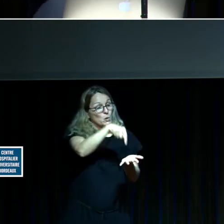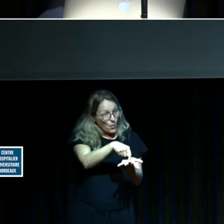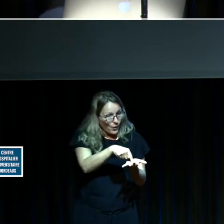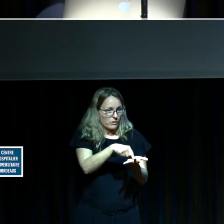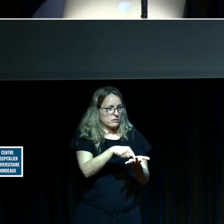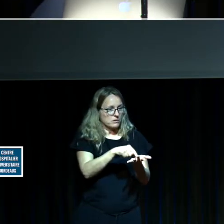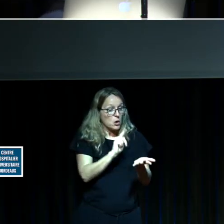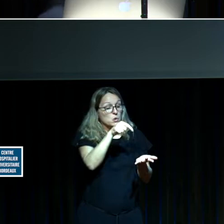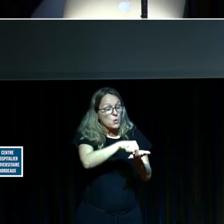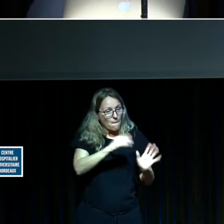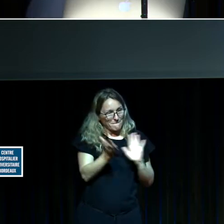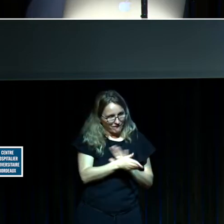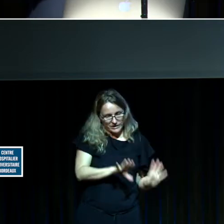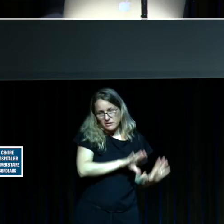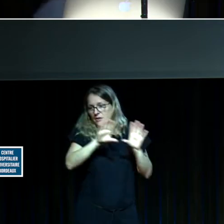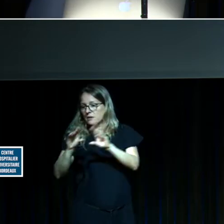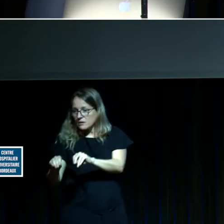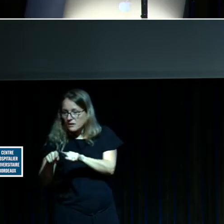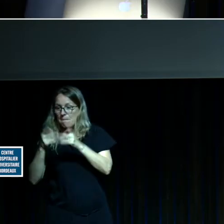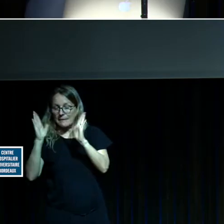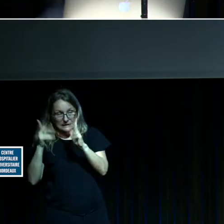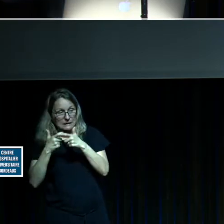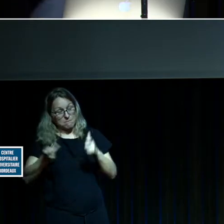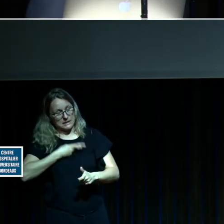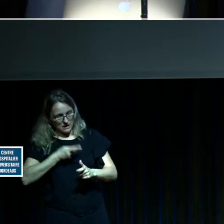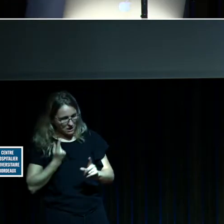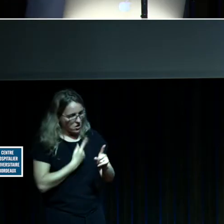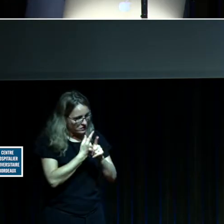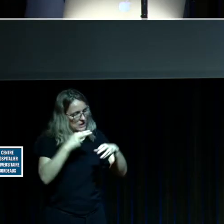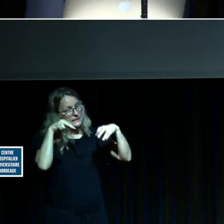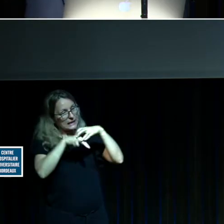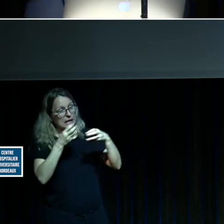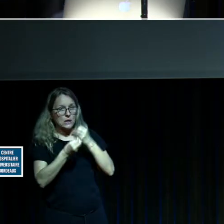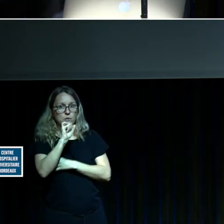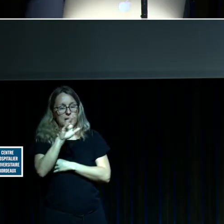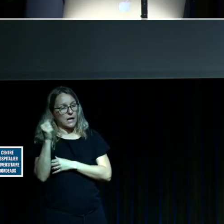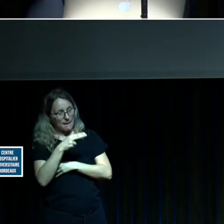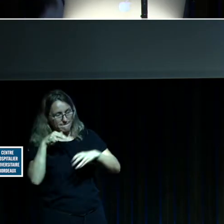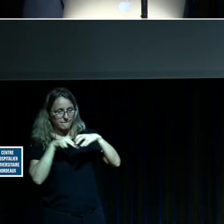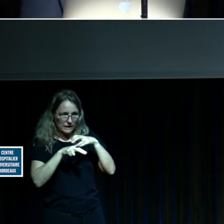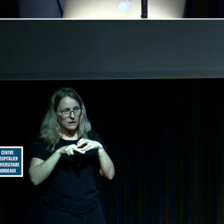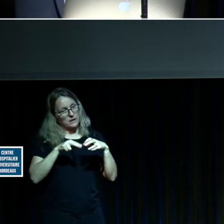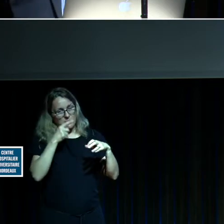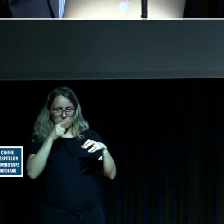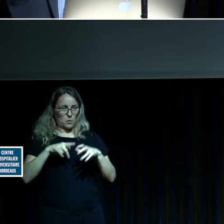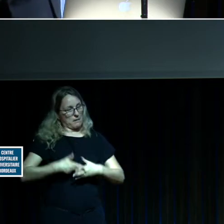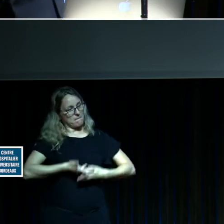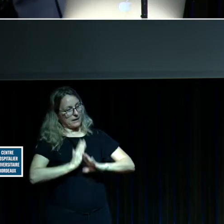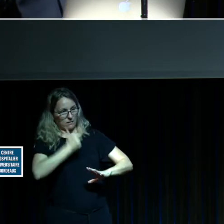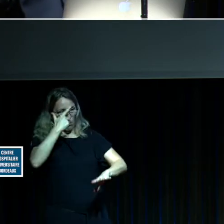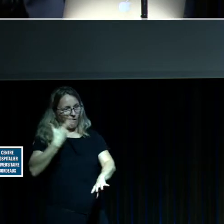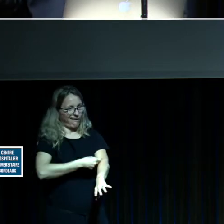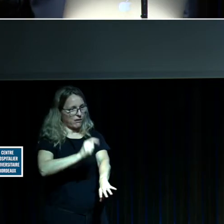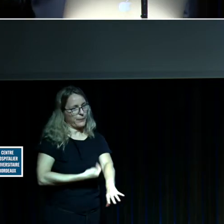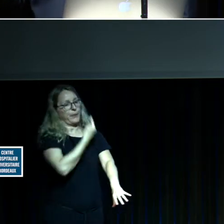qu'il soit transporté au bon endroit, qu'il ait vu le bon médecin, qu'il ait eu le bon scanner ou la bonne IRM, que tout le monde soit en place et qu'on puisse lui administrer le